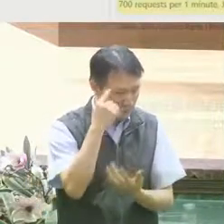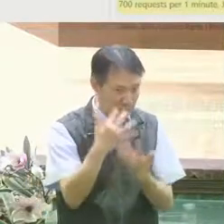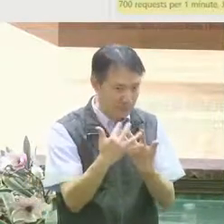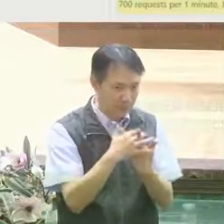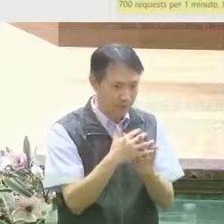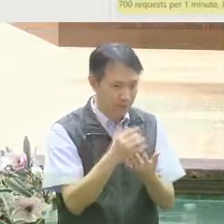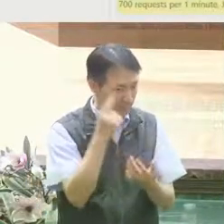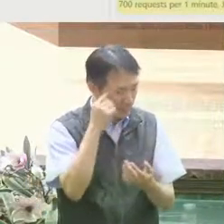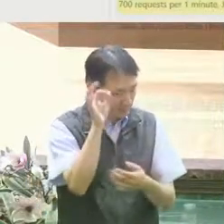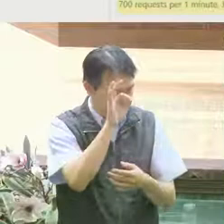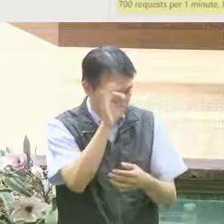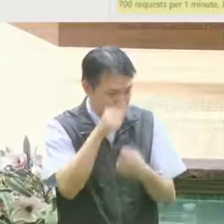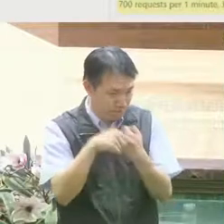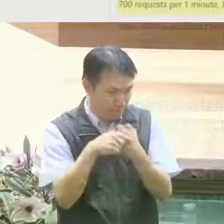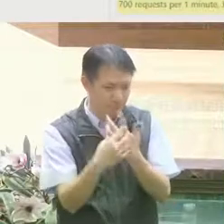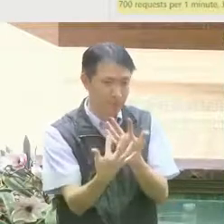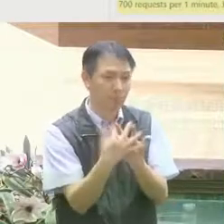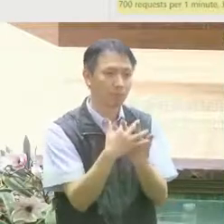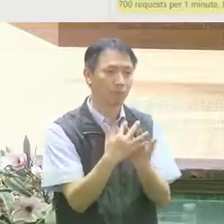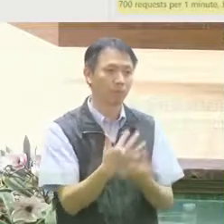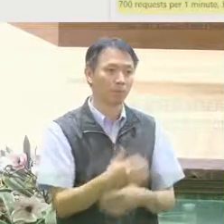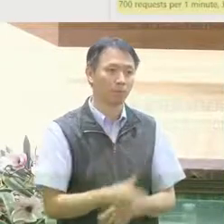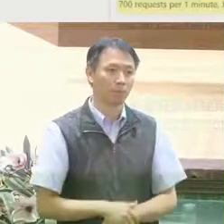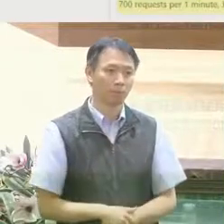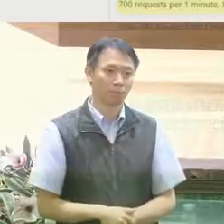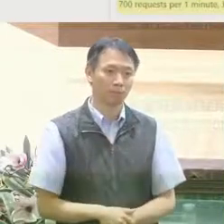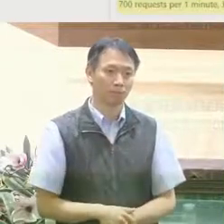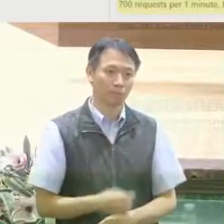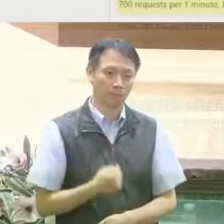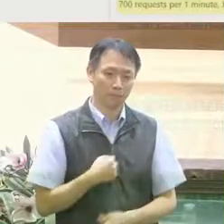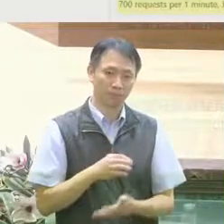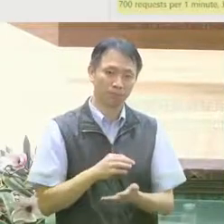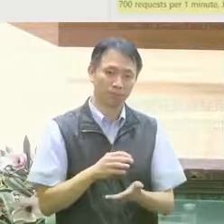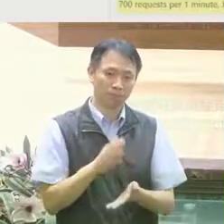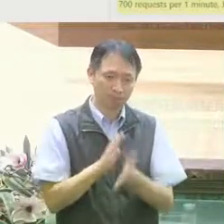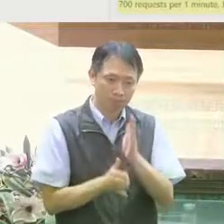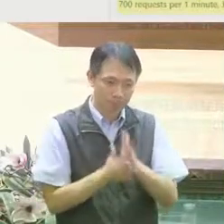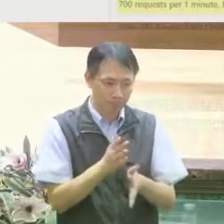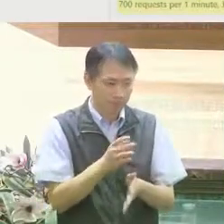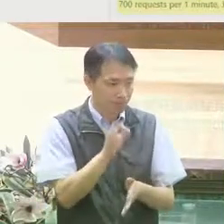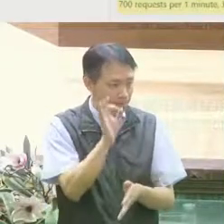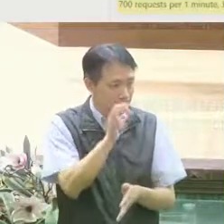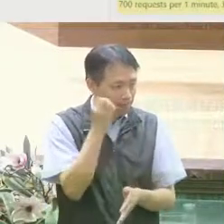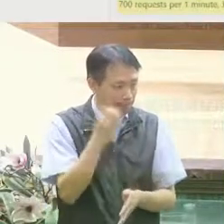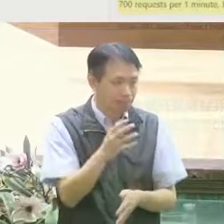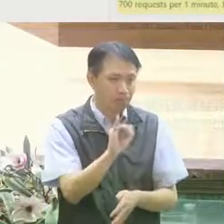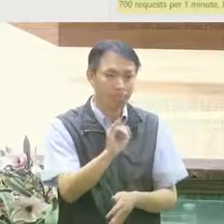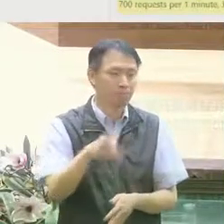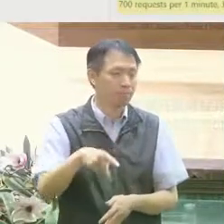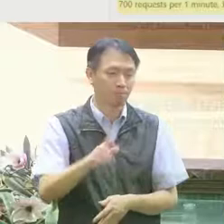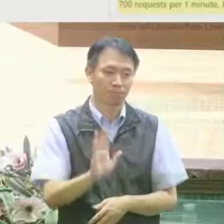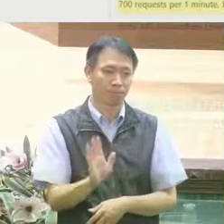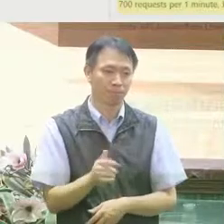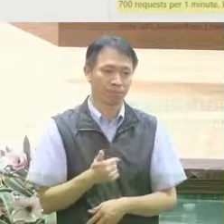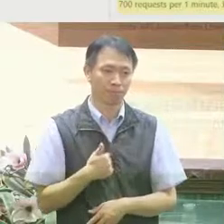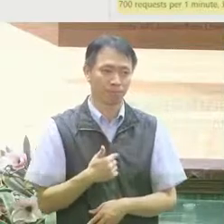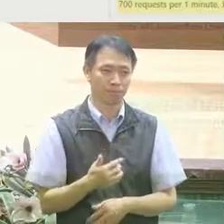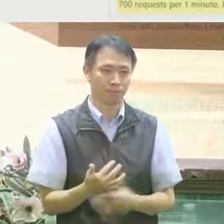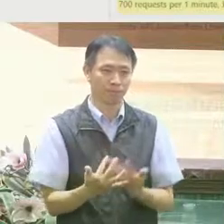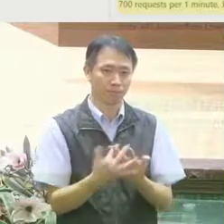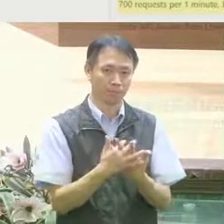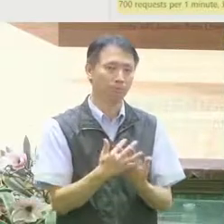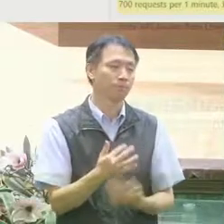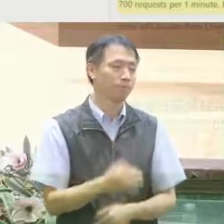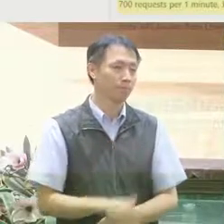转换不同国家的网络出口，所以我就不再做发现一个攻击 IP 地址就封一锅的动